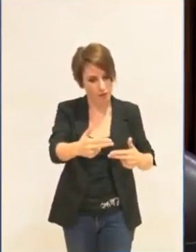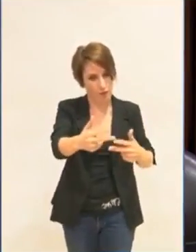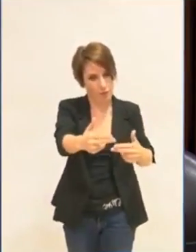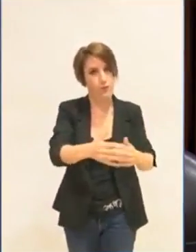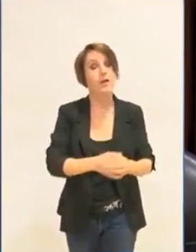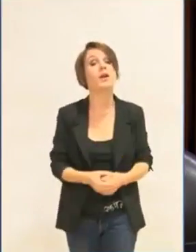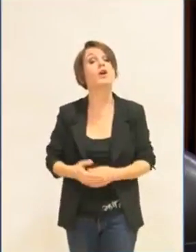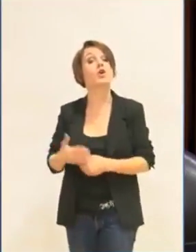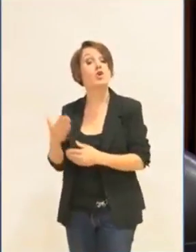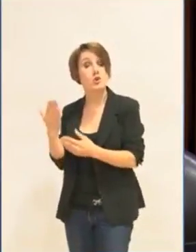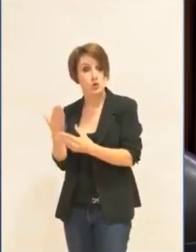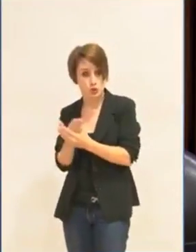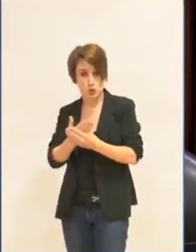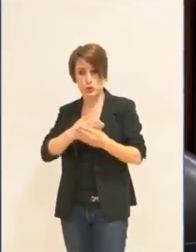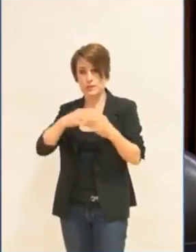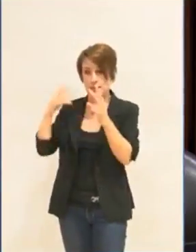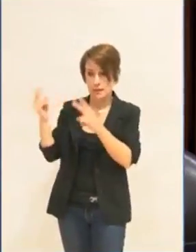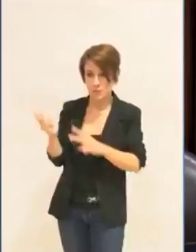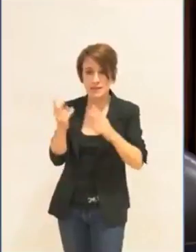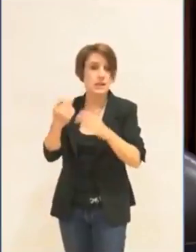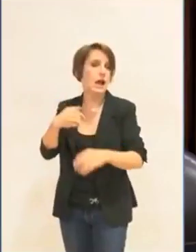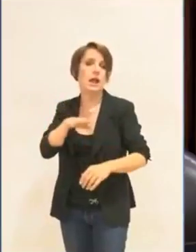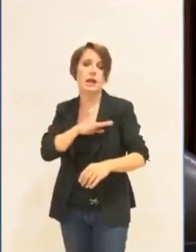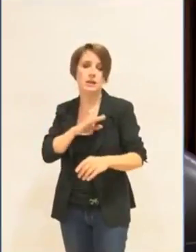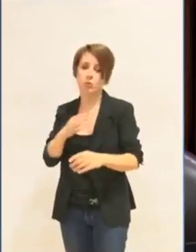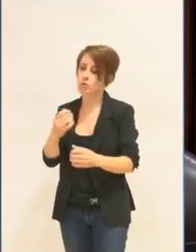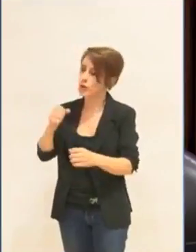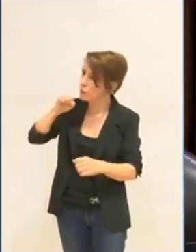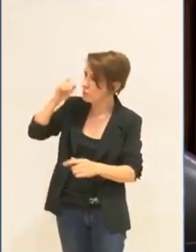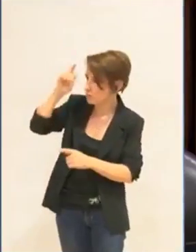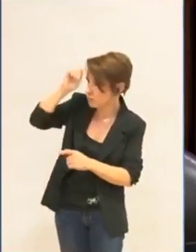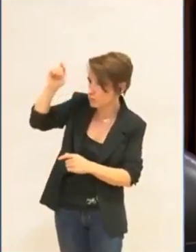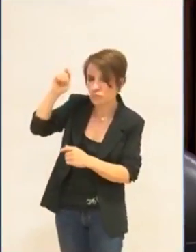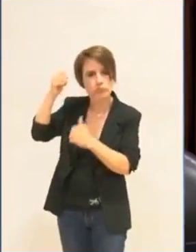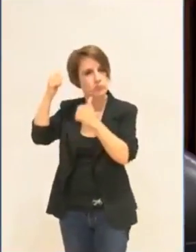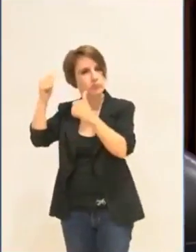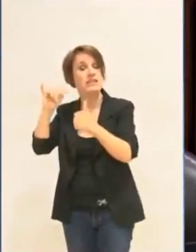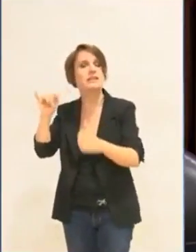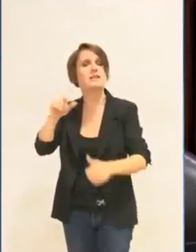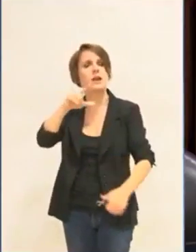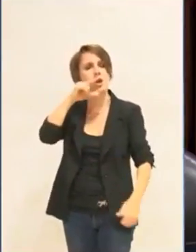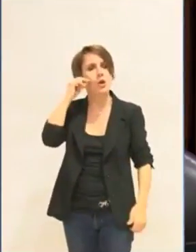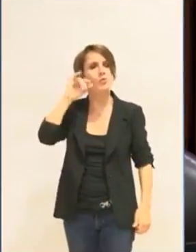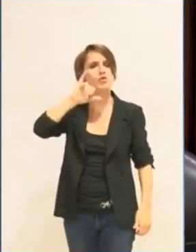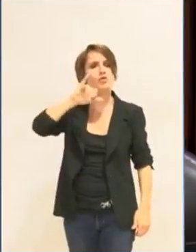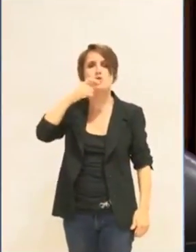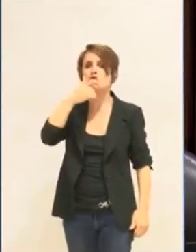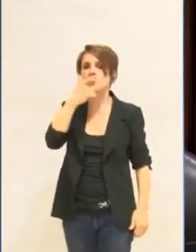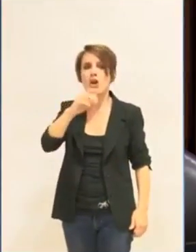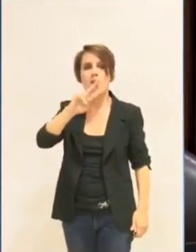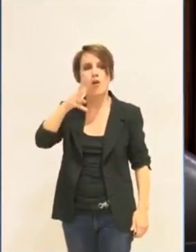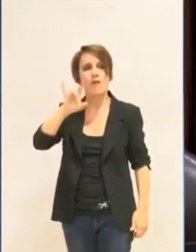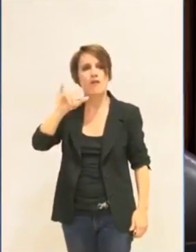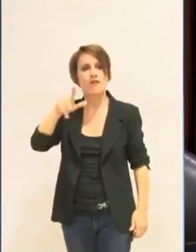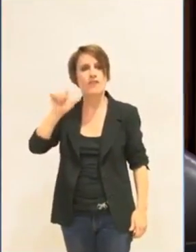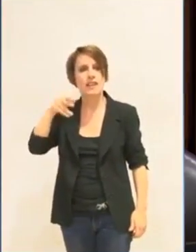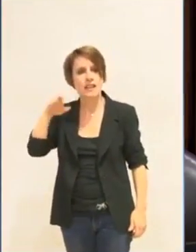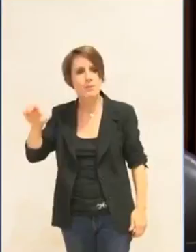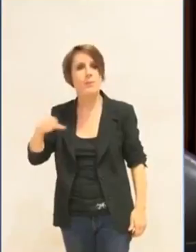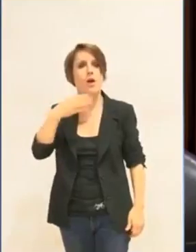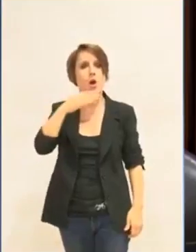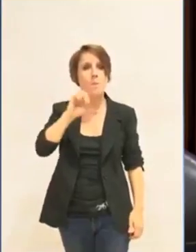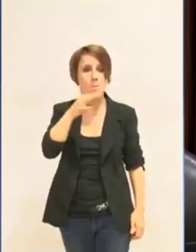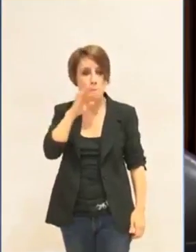beaucoup à Jean-Philippe Motte, qui, il y a une vingtaine d'années, a enclenché le processus